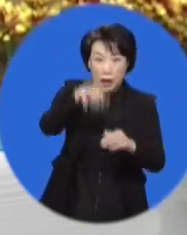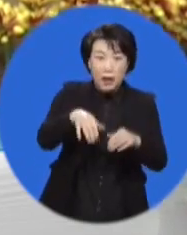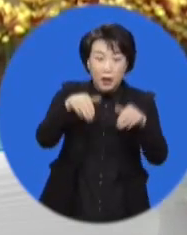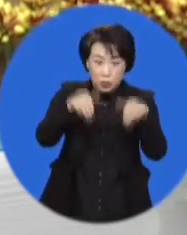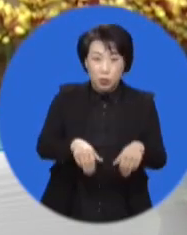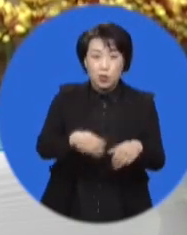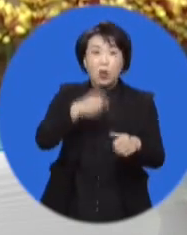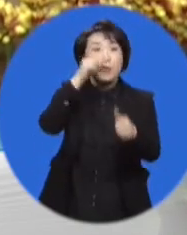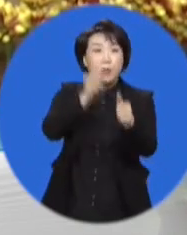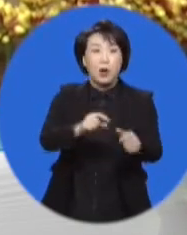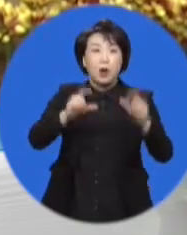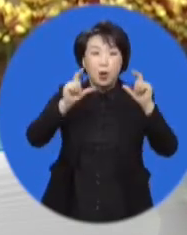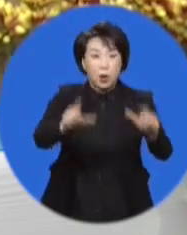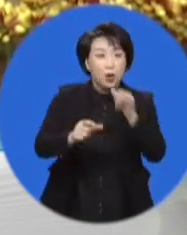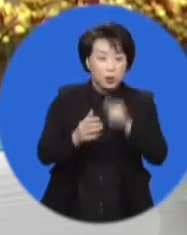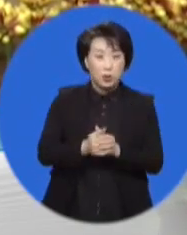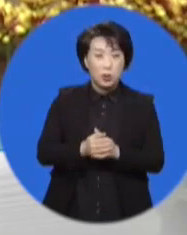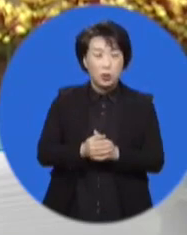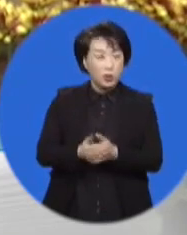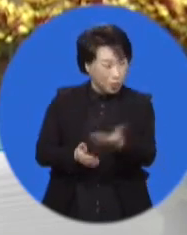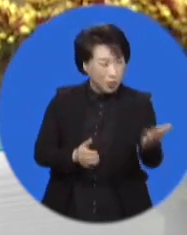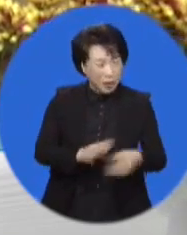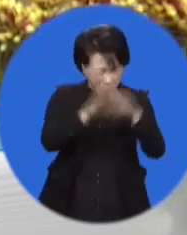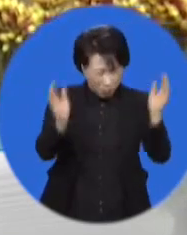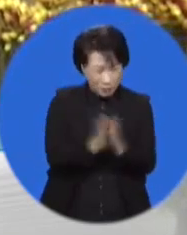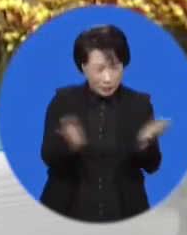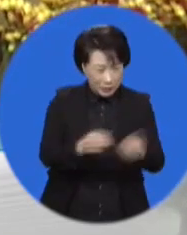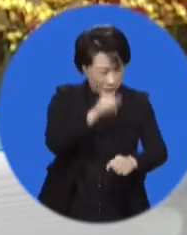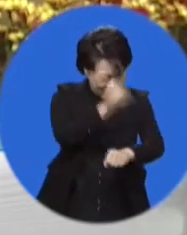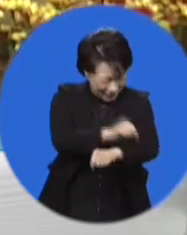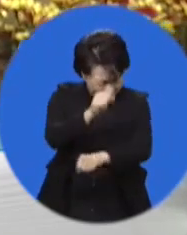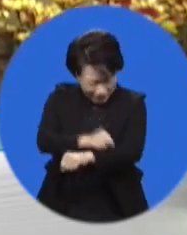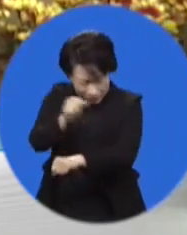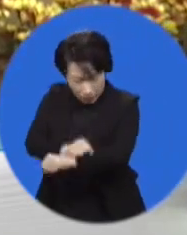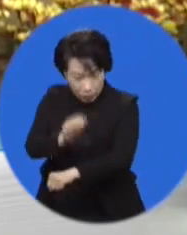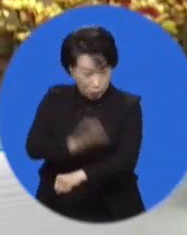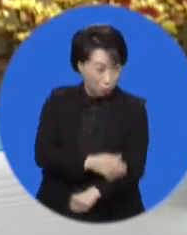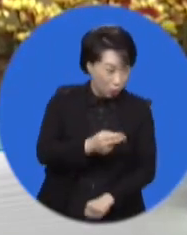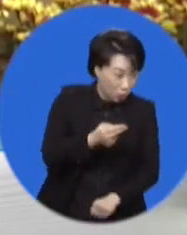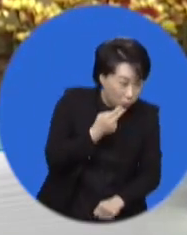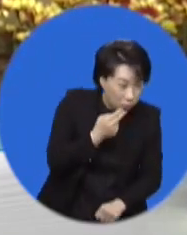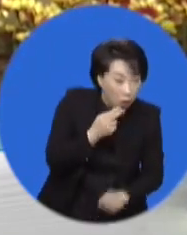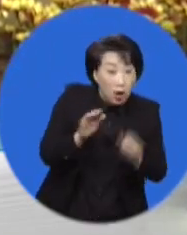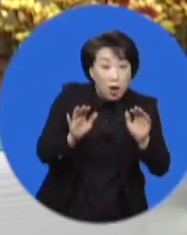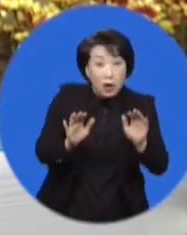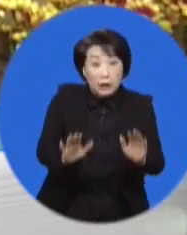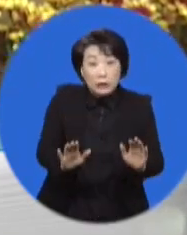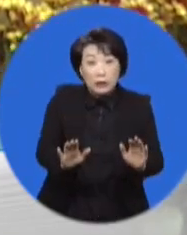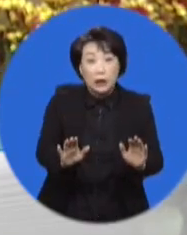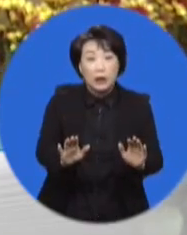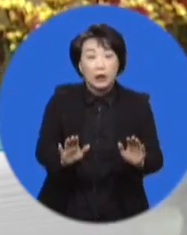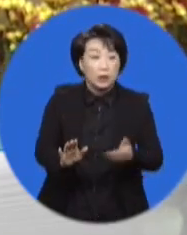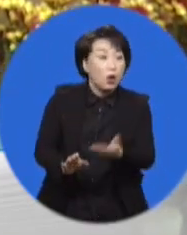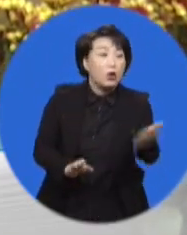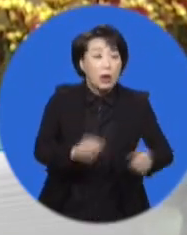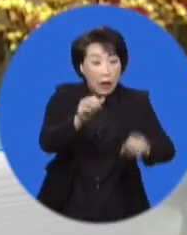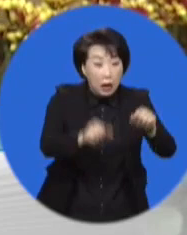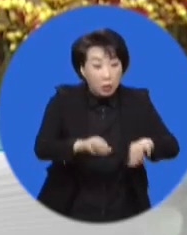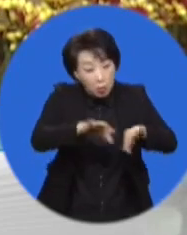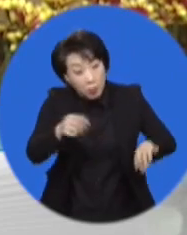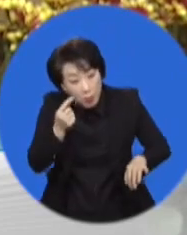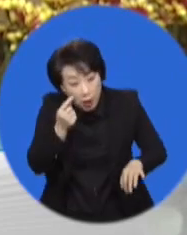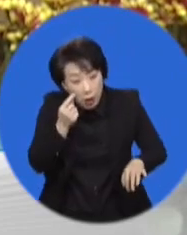야, 네가 다 잘했어. 잘못한 거 없어. 그런데 너희 행위